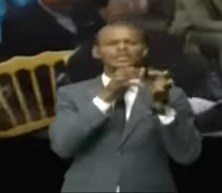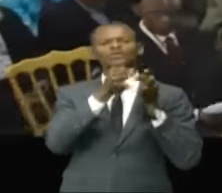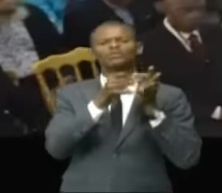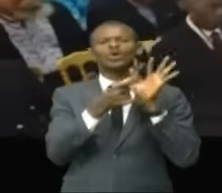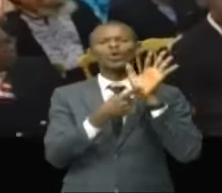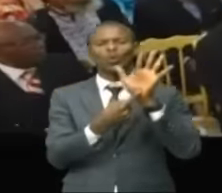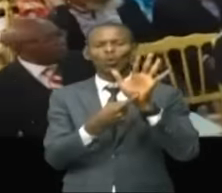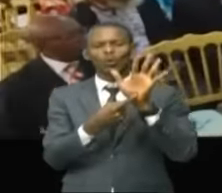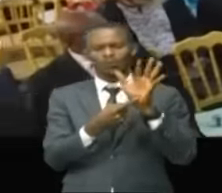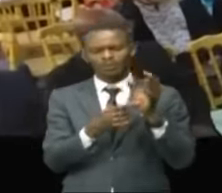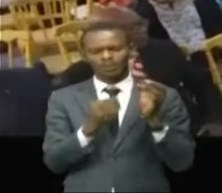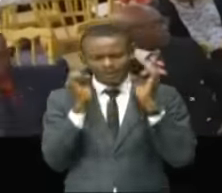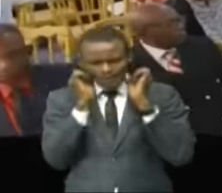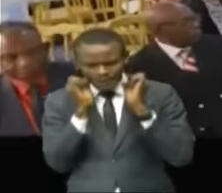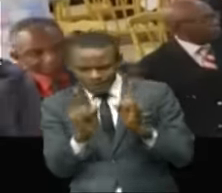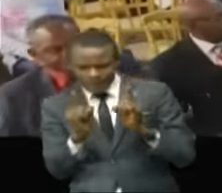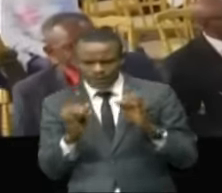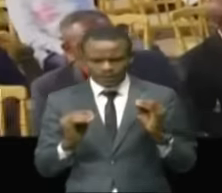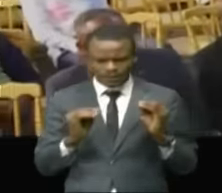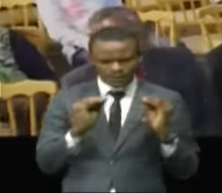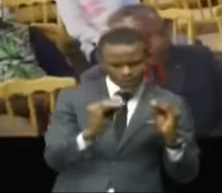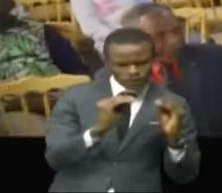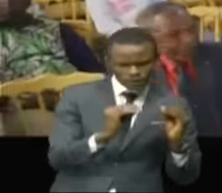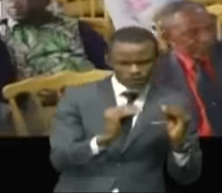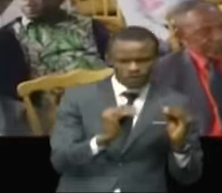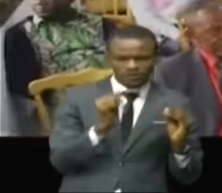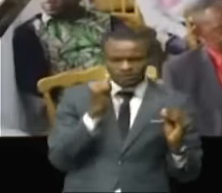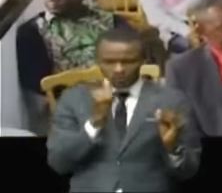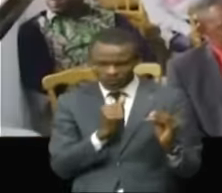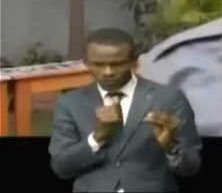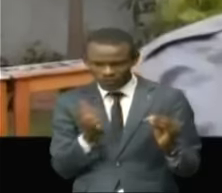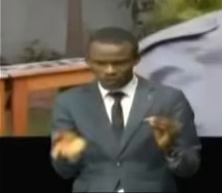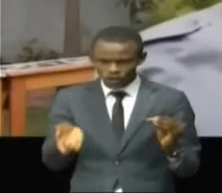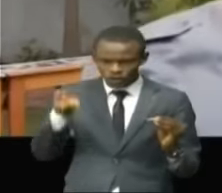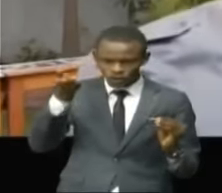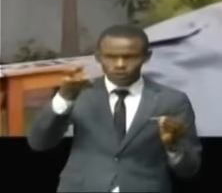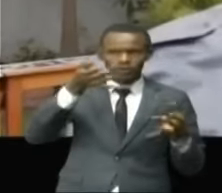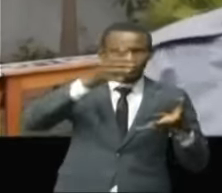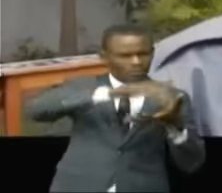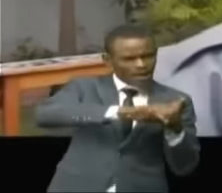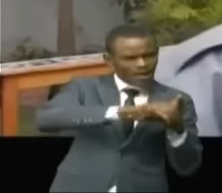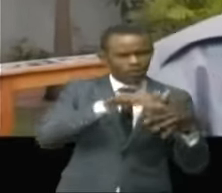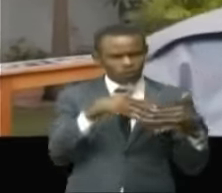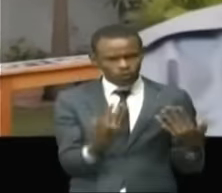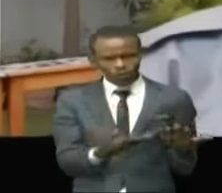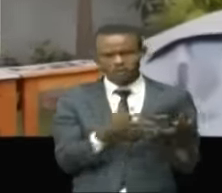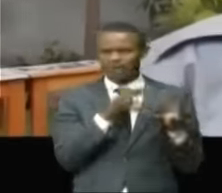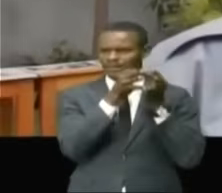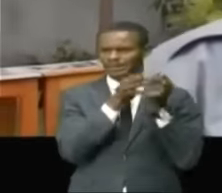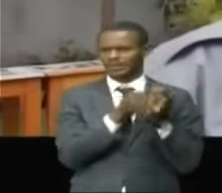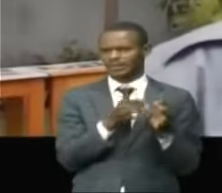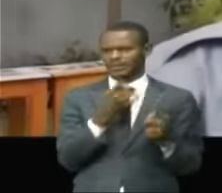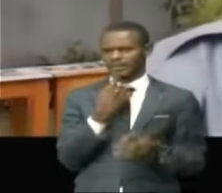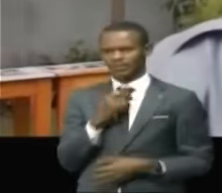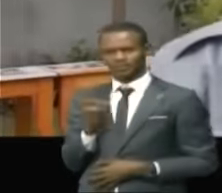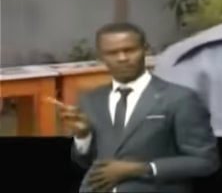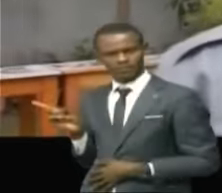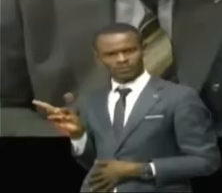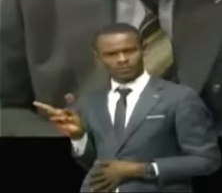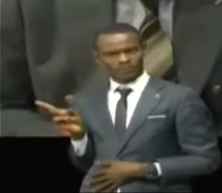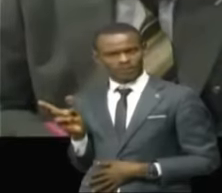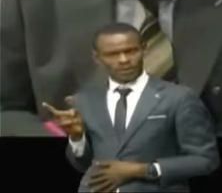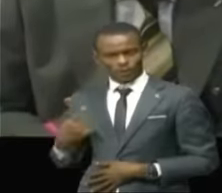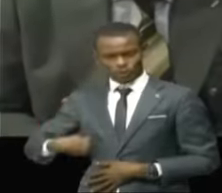et marier un jeune homme ou une jeune fille Mukwa Kalonji. Les Bakoua Kalonji doivent suivre leurs